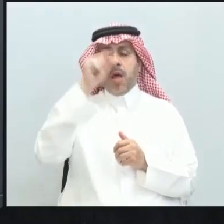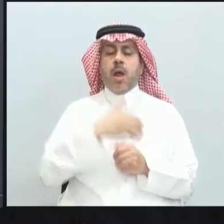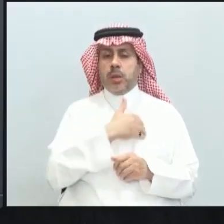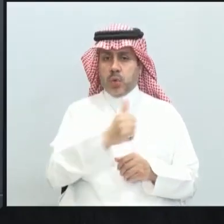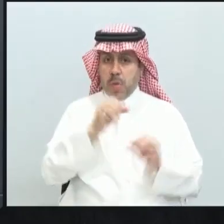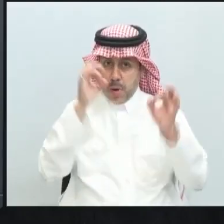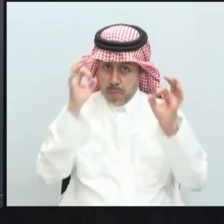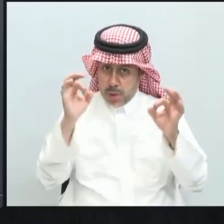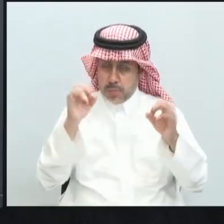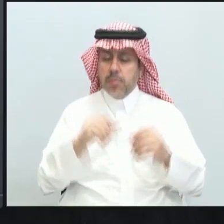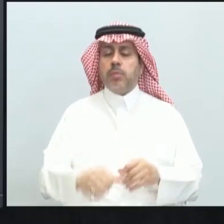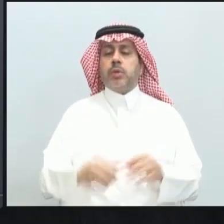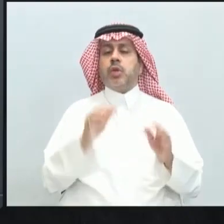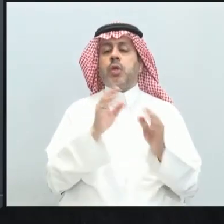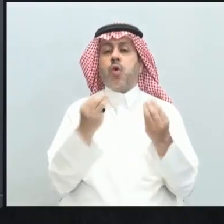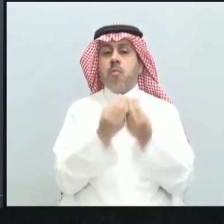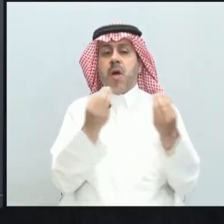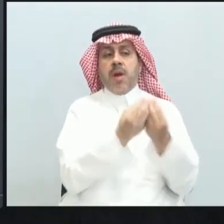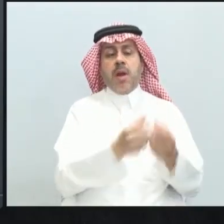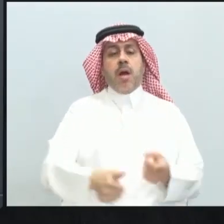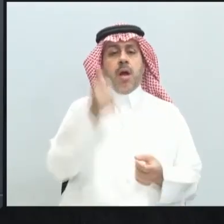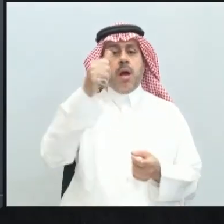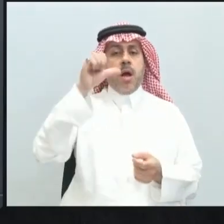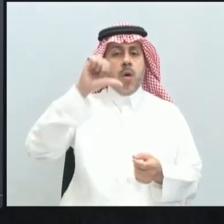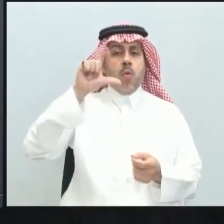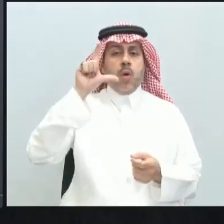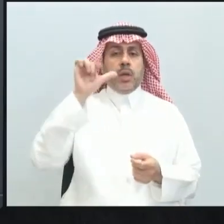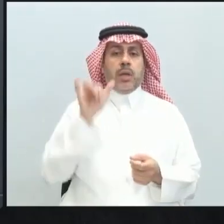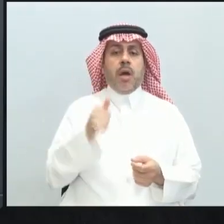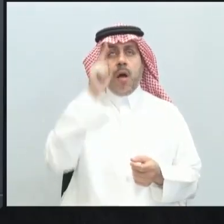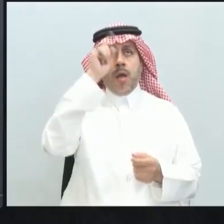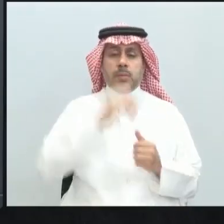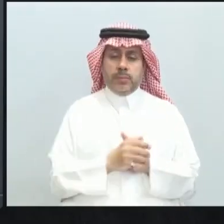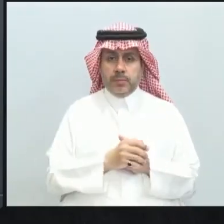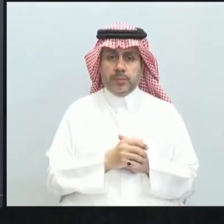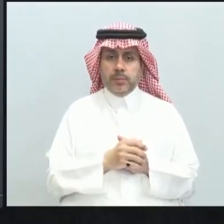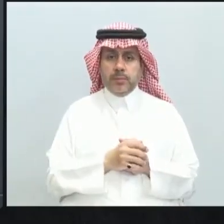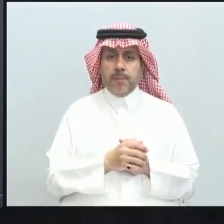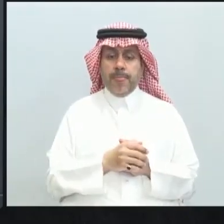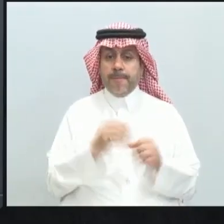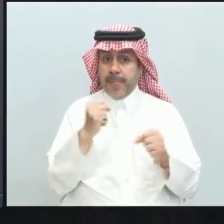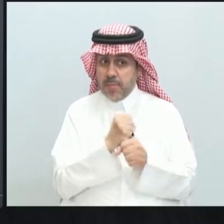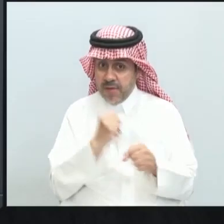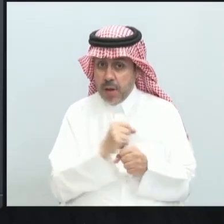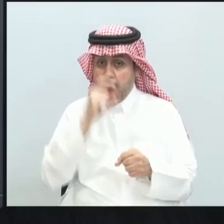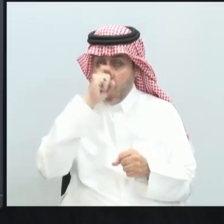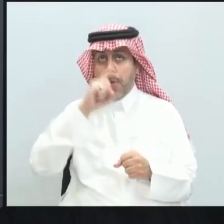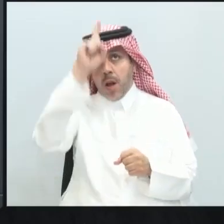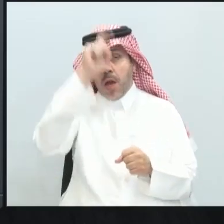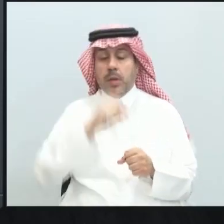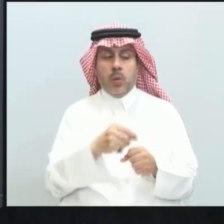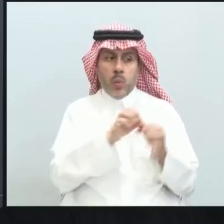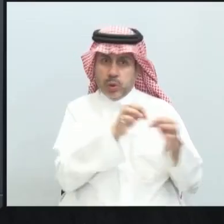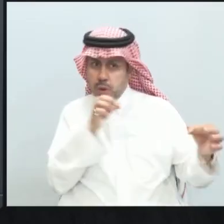تؤمنوا بالله جل وعلا الايمان الصادق الكامل وكذلك تتقوا الله جل وعلا بفعل اوامره واجتنا